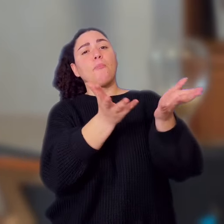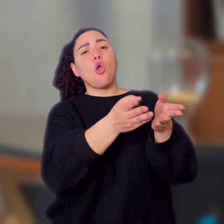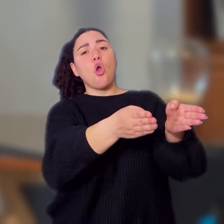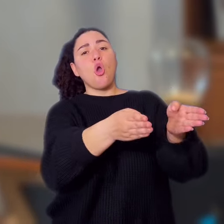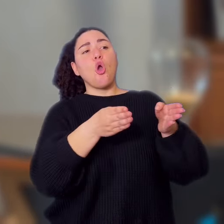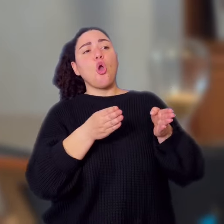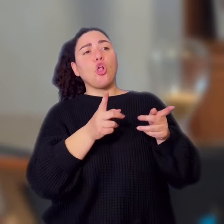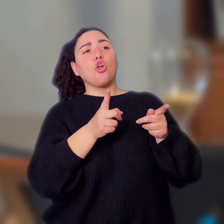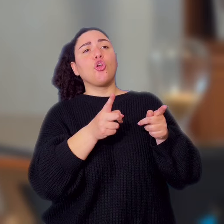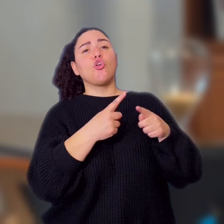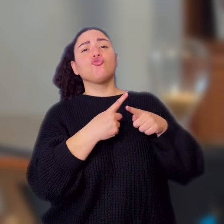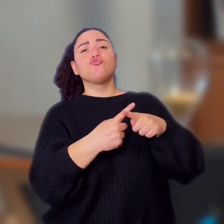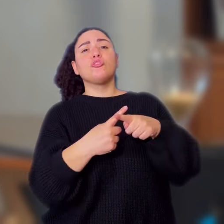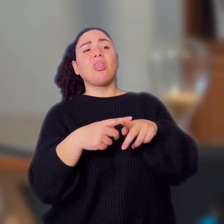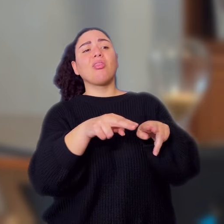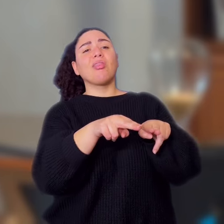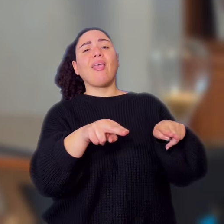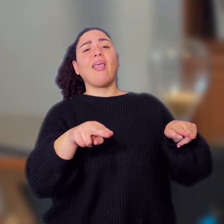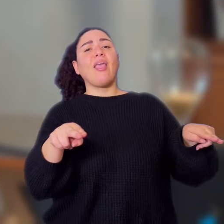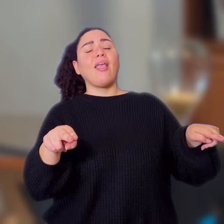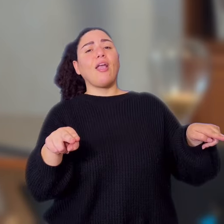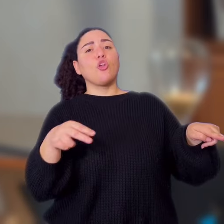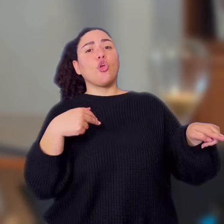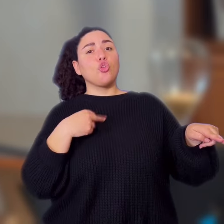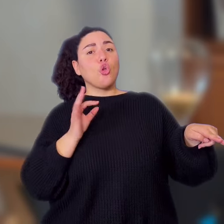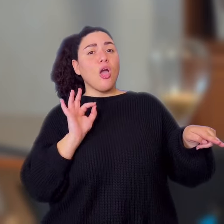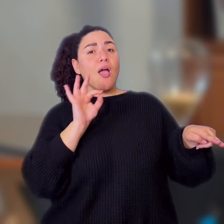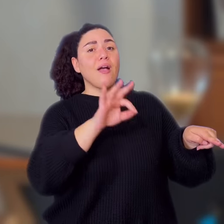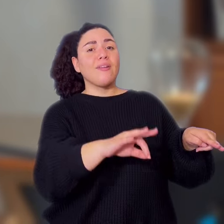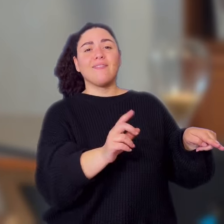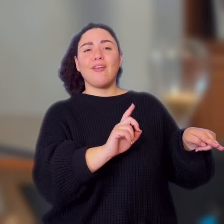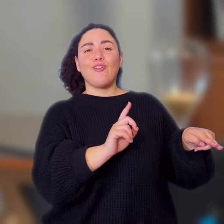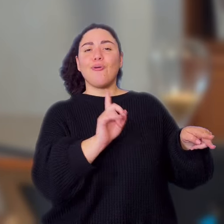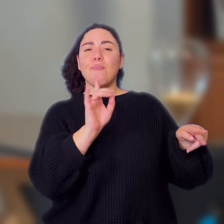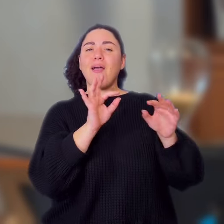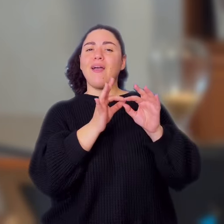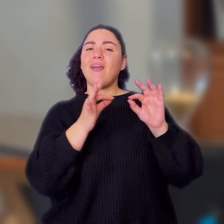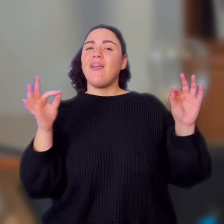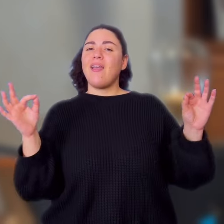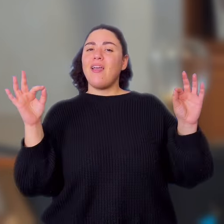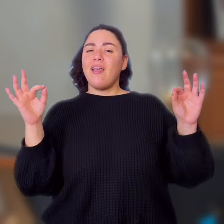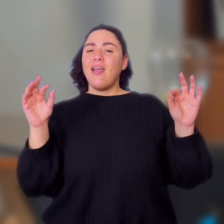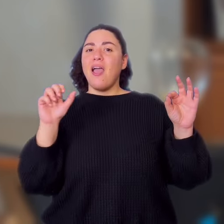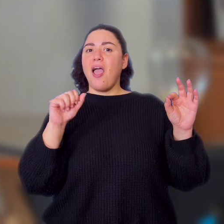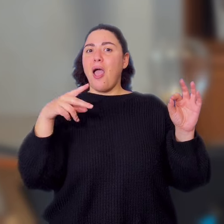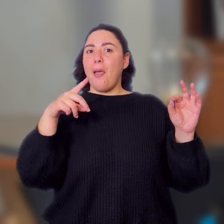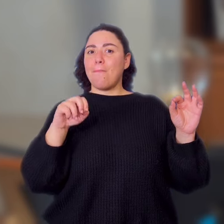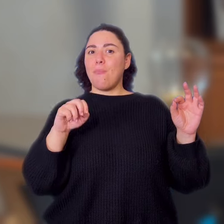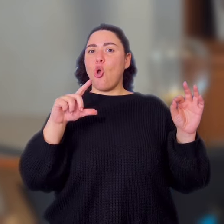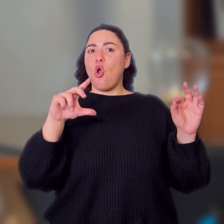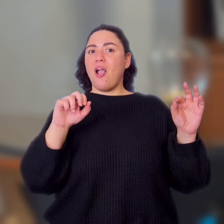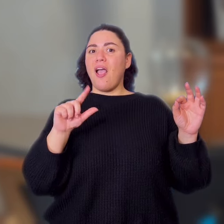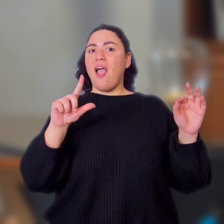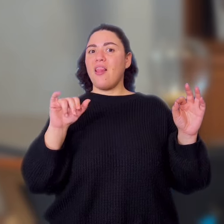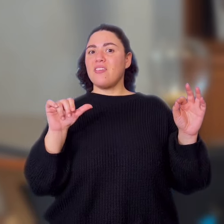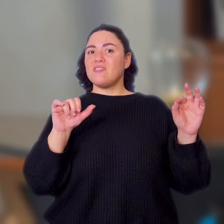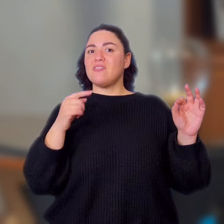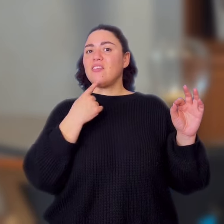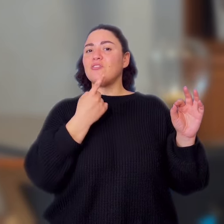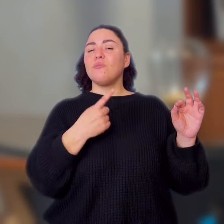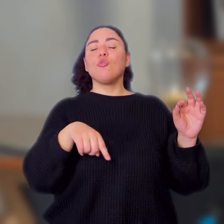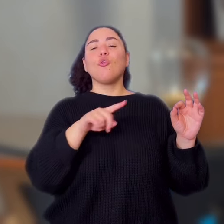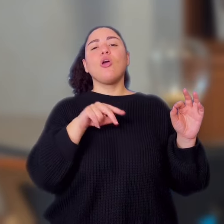in cammino verso un cimitero ma per usare un'espressione dell'apocalisse Noi siamo in cammino verso